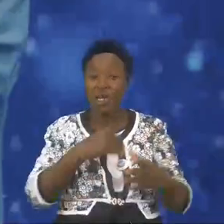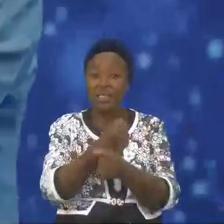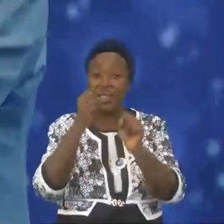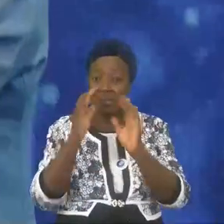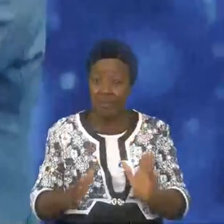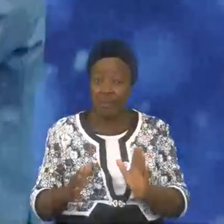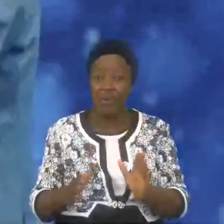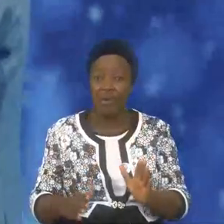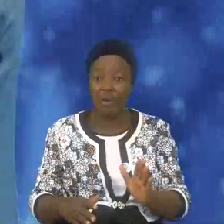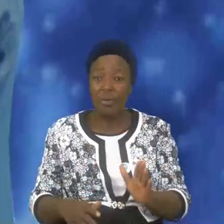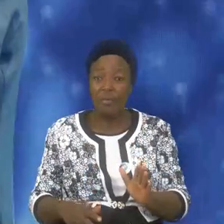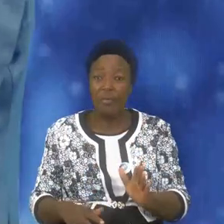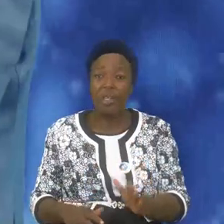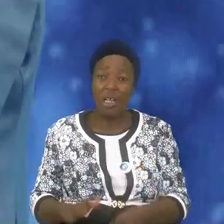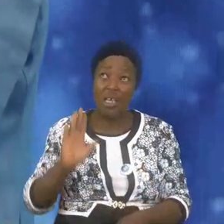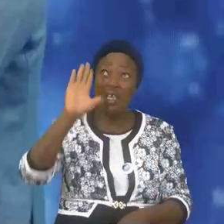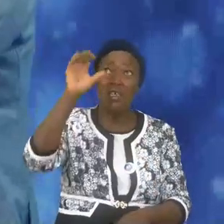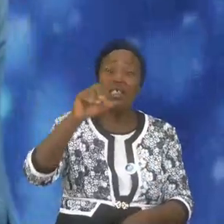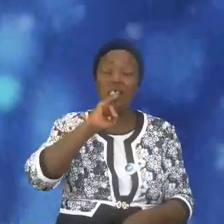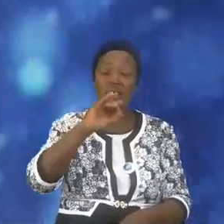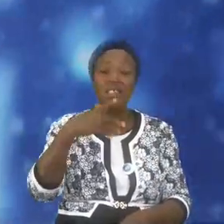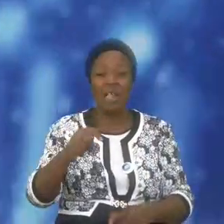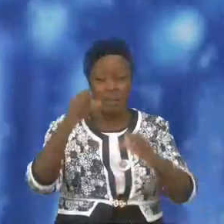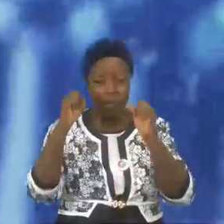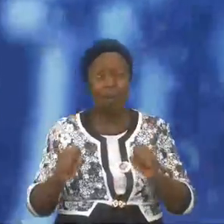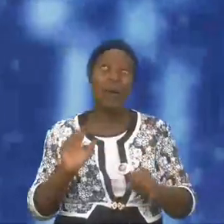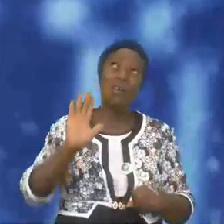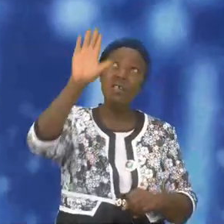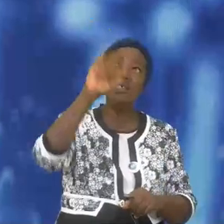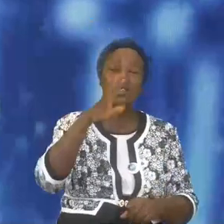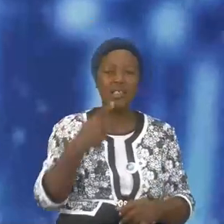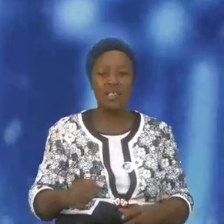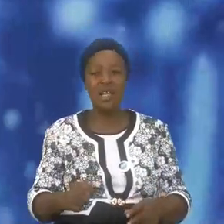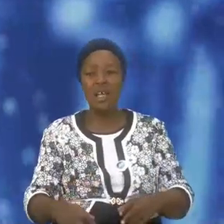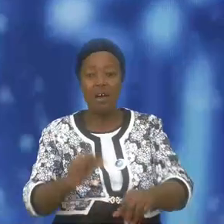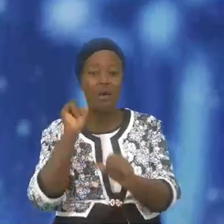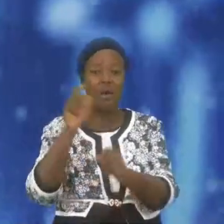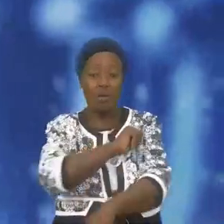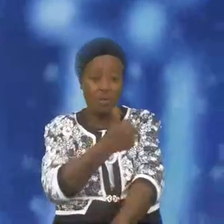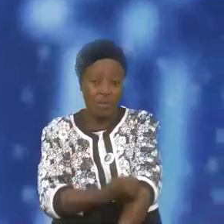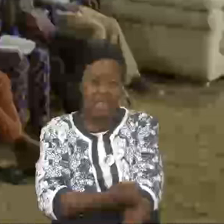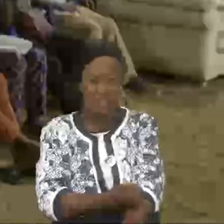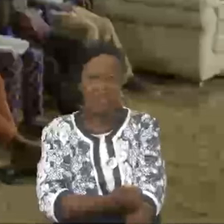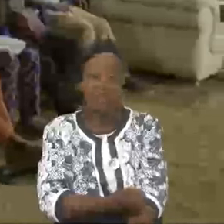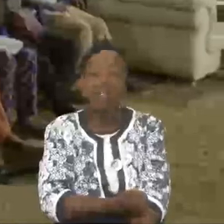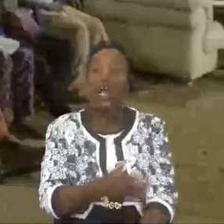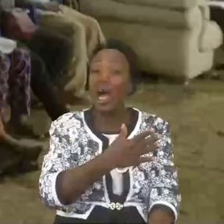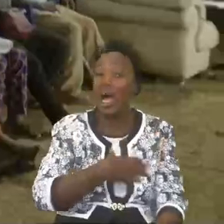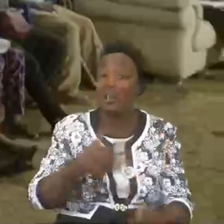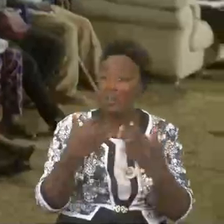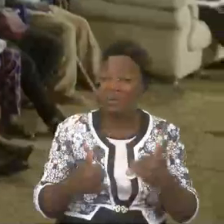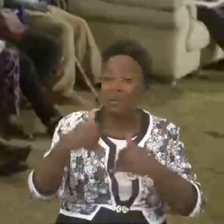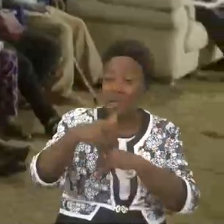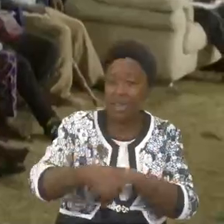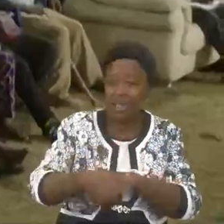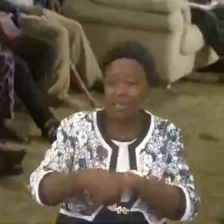Sauveur, à lui appartient la puissance, à lui appartient la domination, c'est à lui l'autorité. Et ce